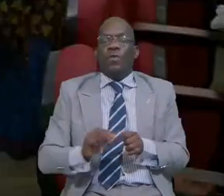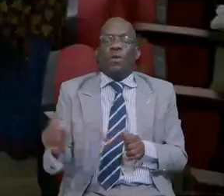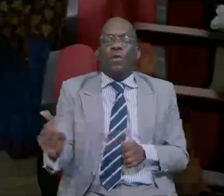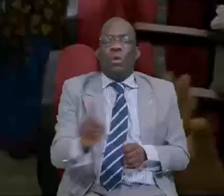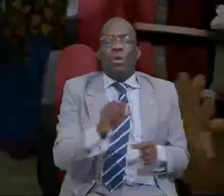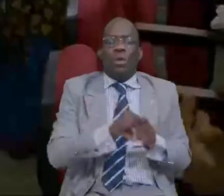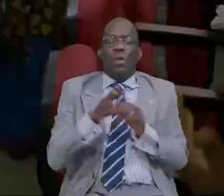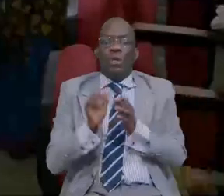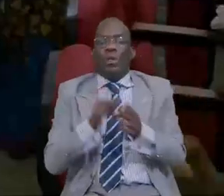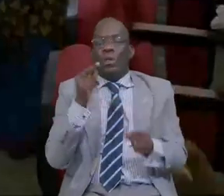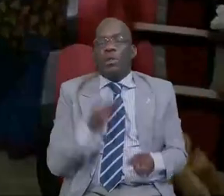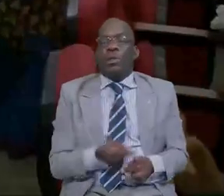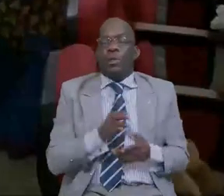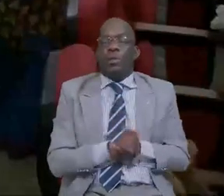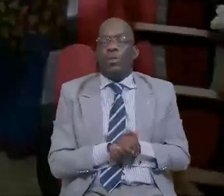de Jésus.